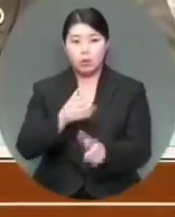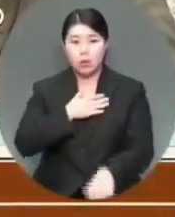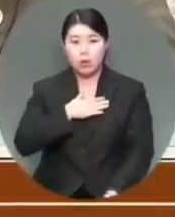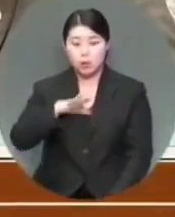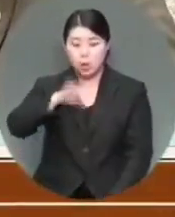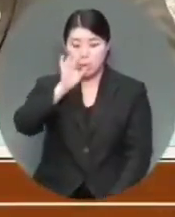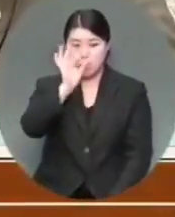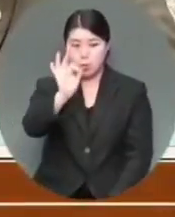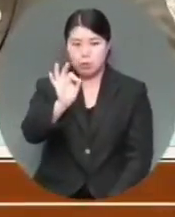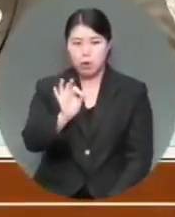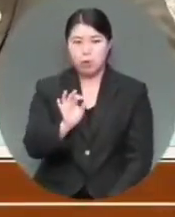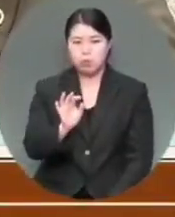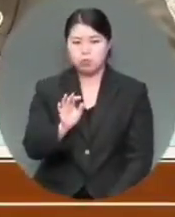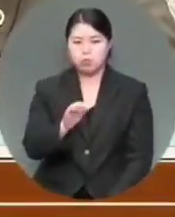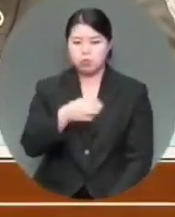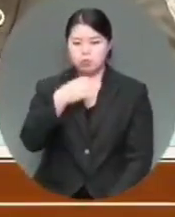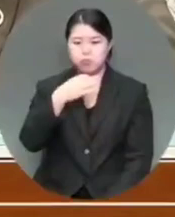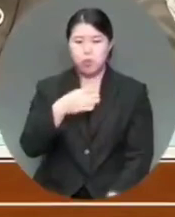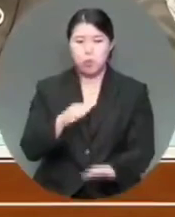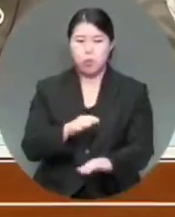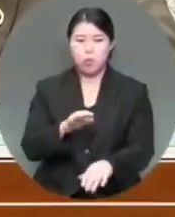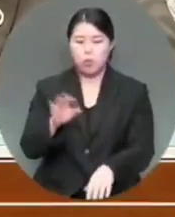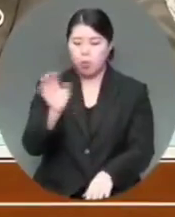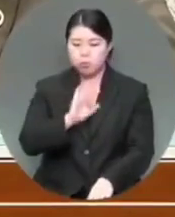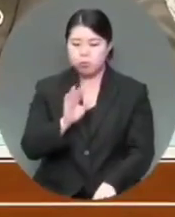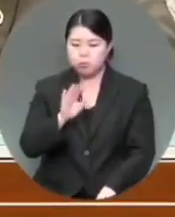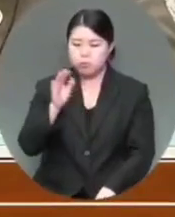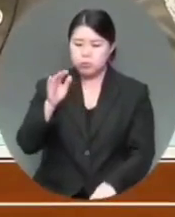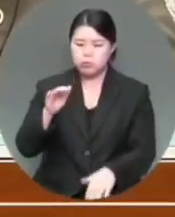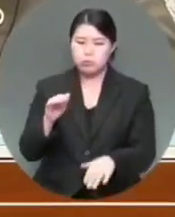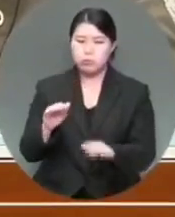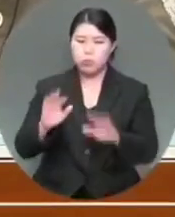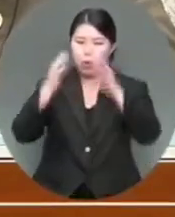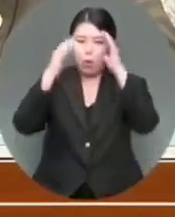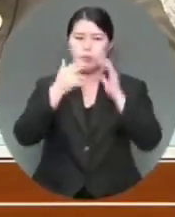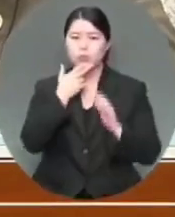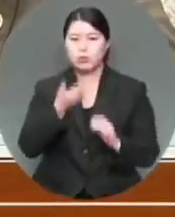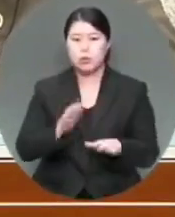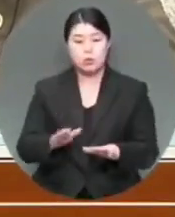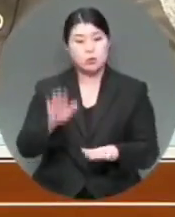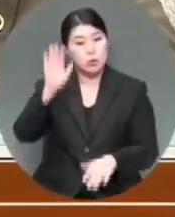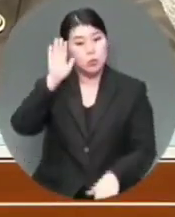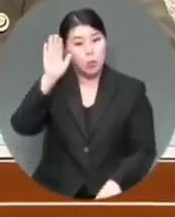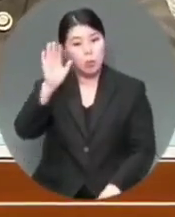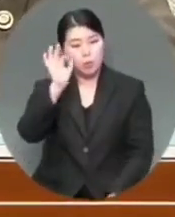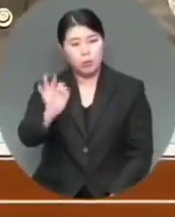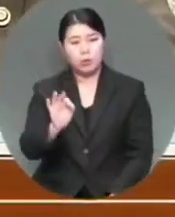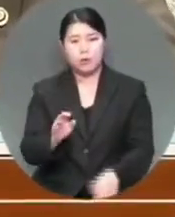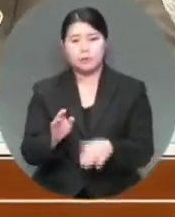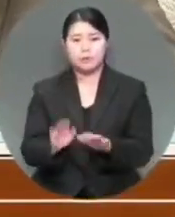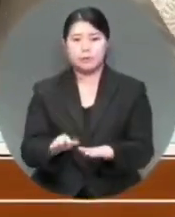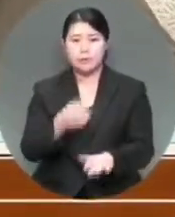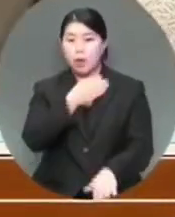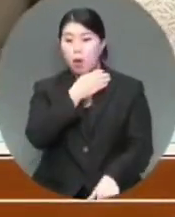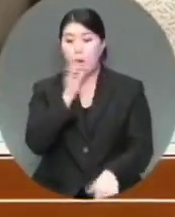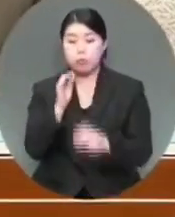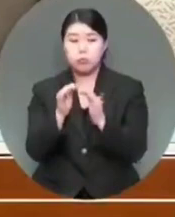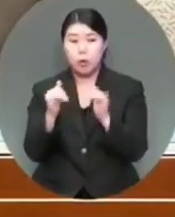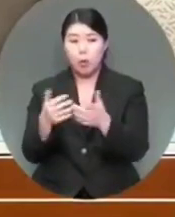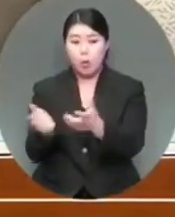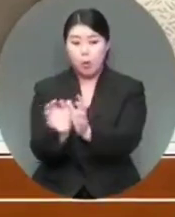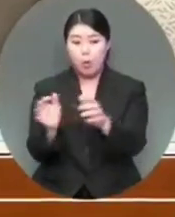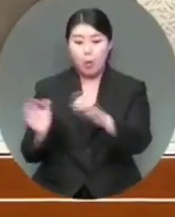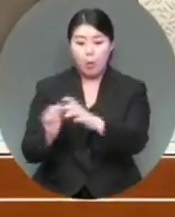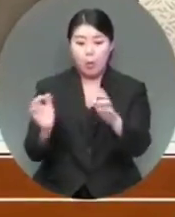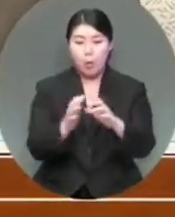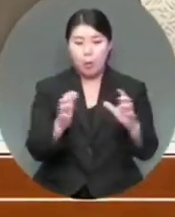가니까 별로 호응이 없었는데 아주 잘 되고 화면 한번 보시면 그 나이 드신 분들끼리 모여서 이런